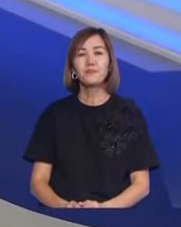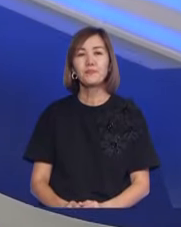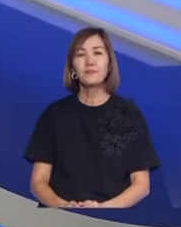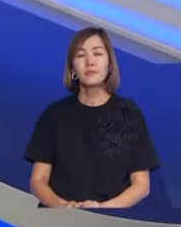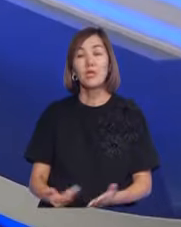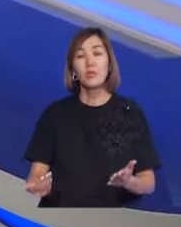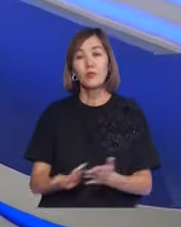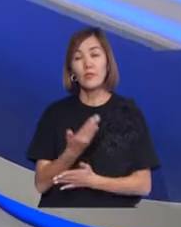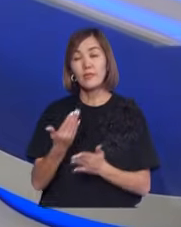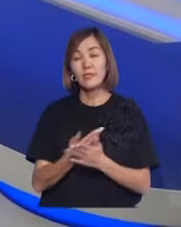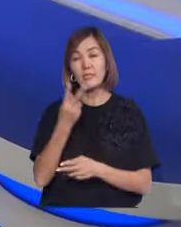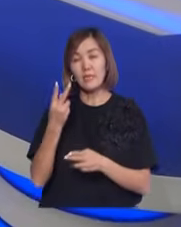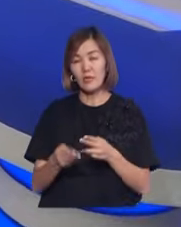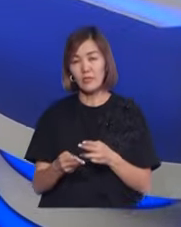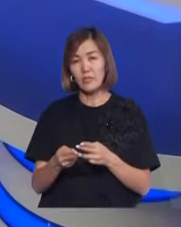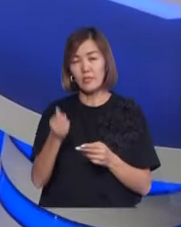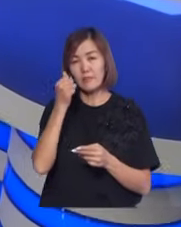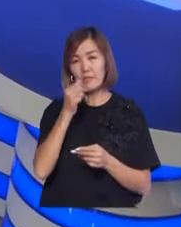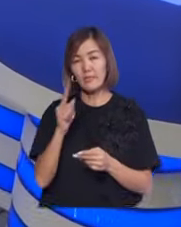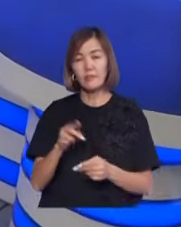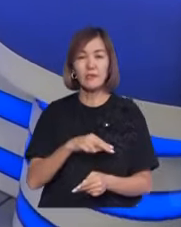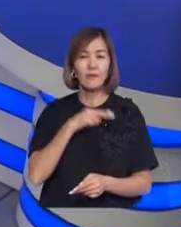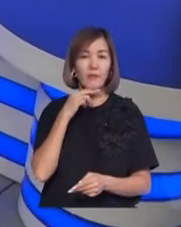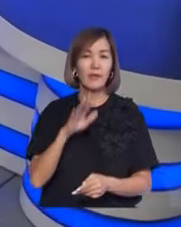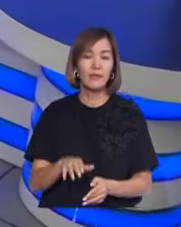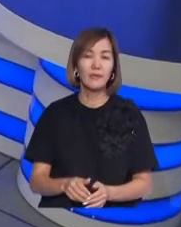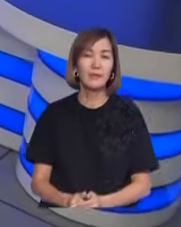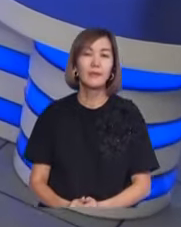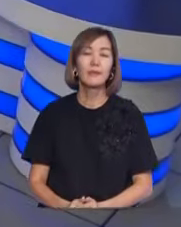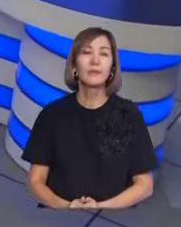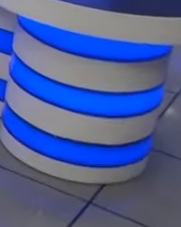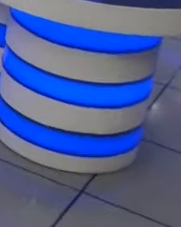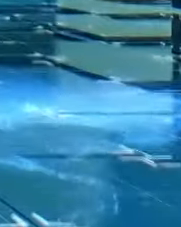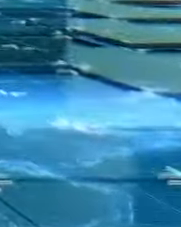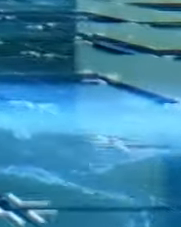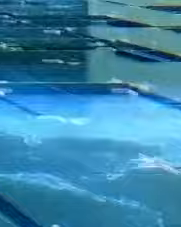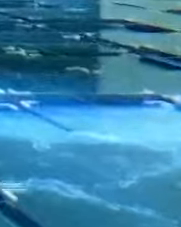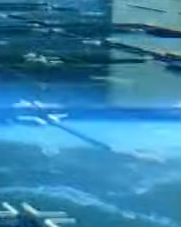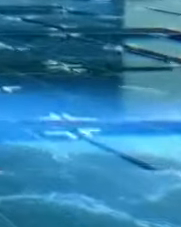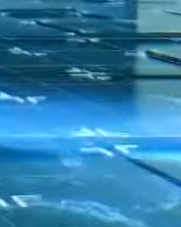На этом у меня все. Оставайтесь на телеканале Жетсу и будьте в курсе событий. До свидания.